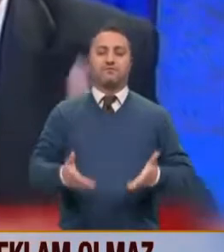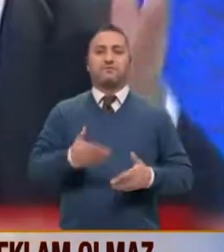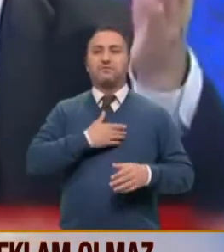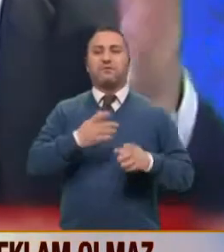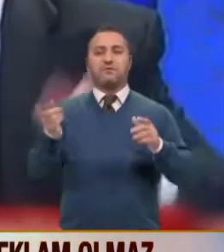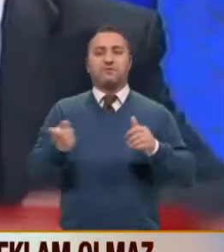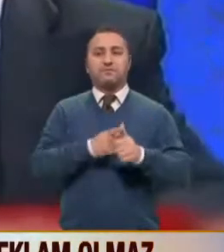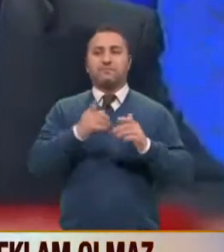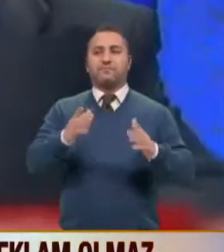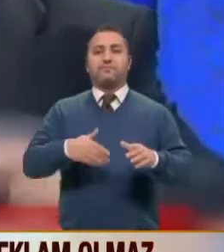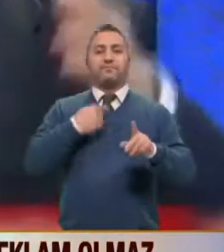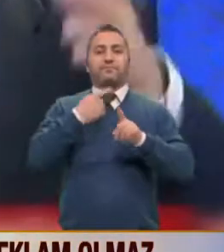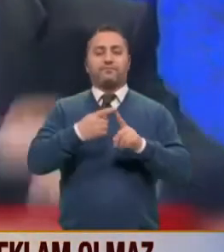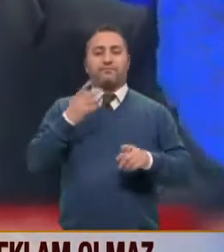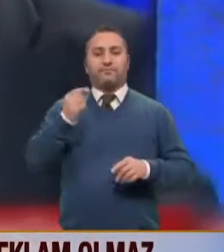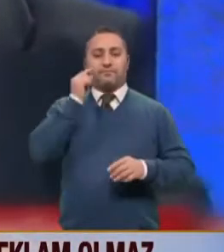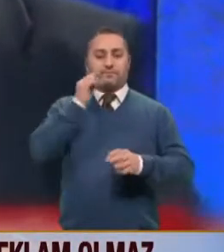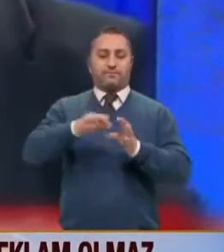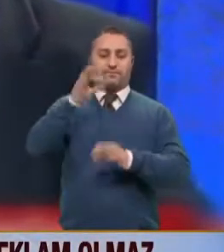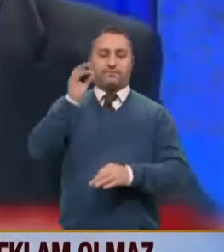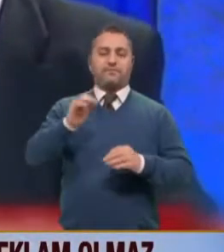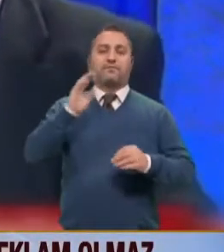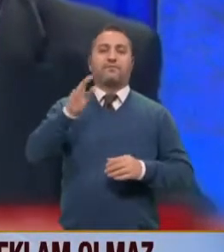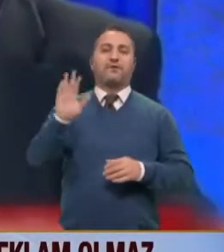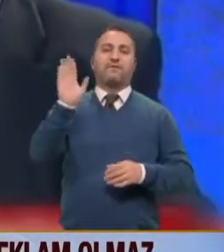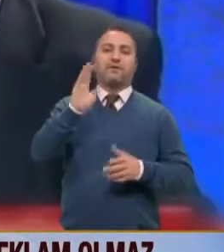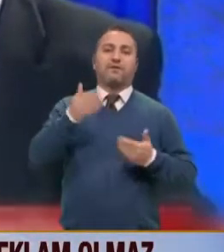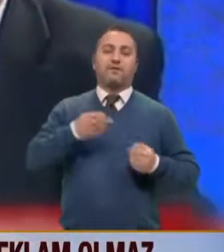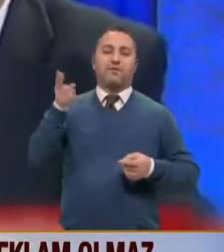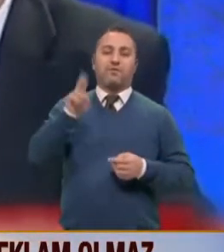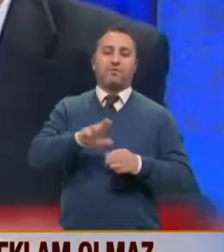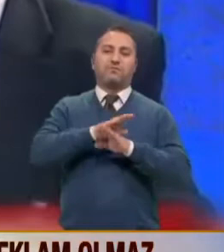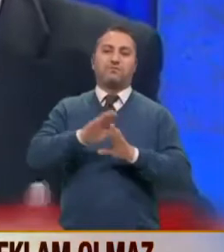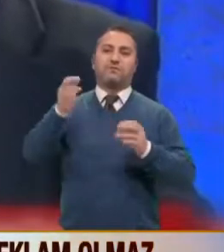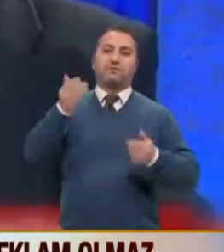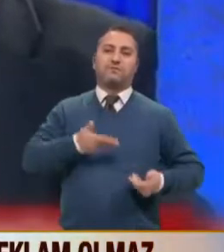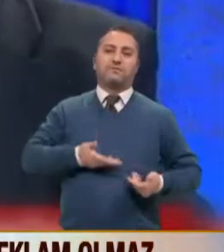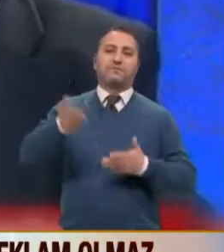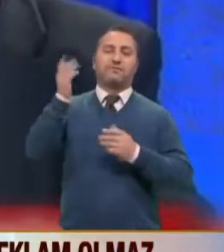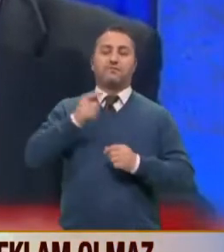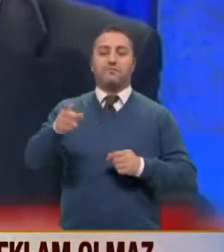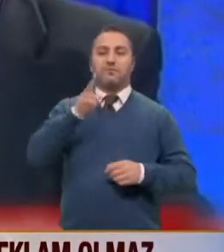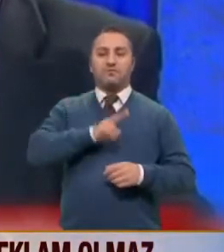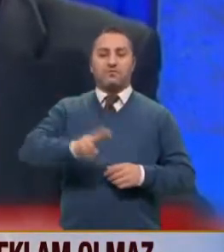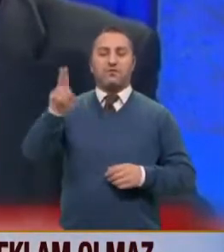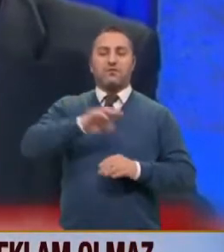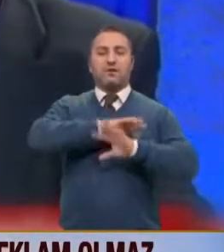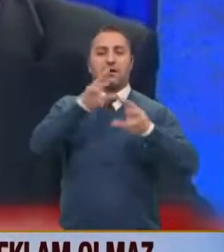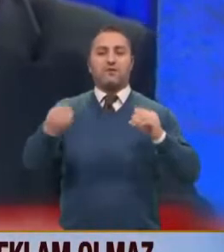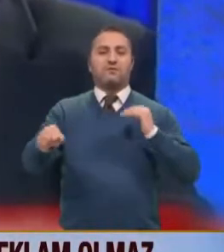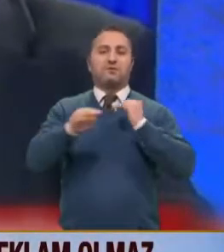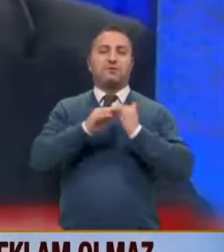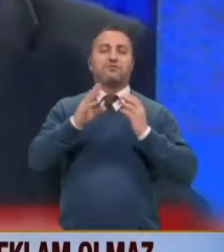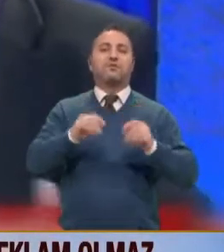de bir insan öte dünyaya yolcu ediliyor. Oraya giderken en azından herkes eşittir.